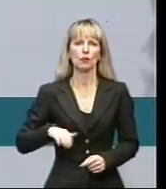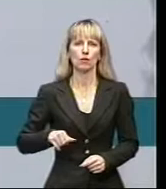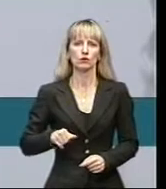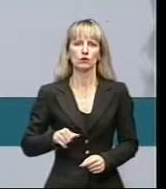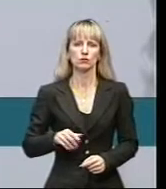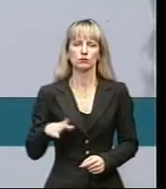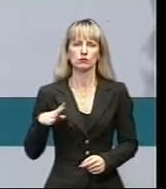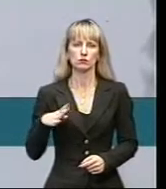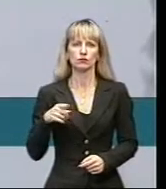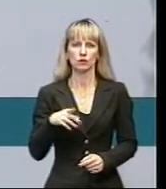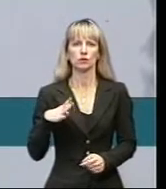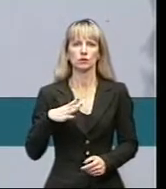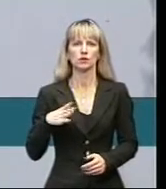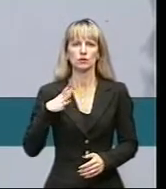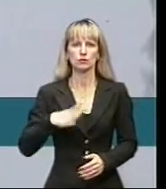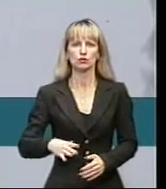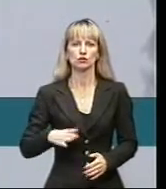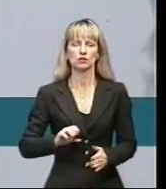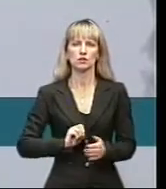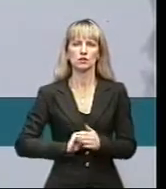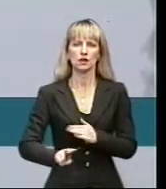відповідна реакція, вони змушені були тікати